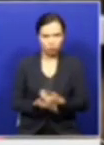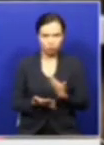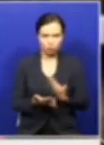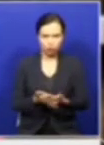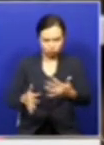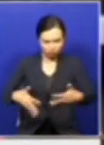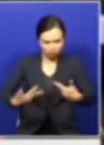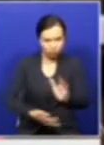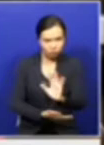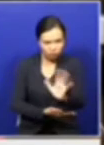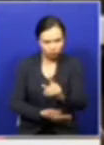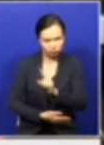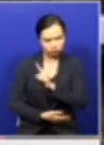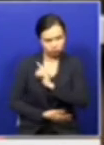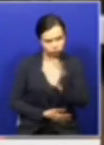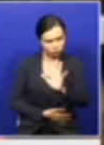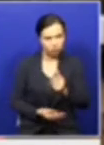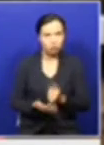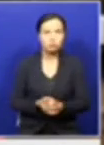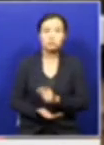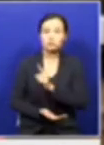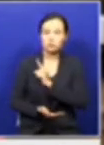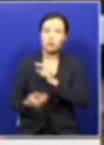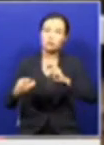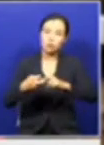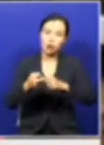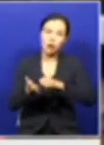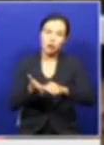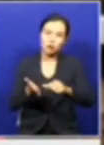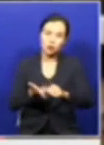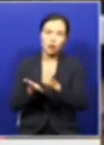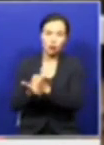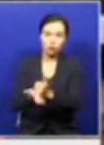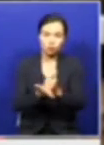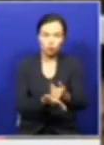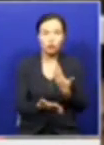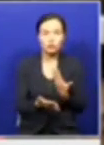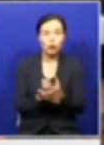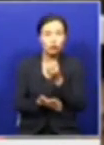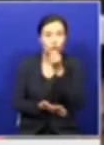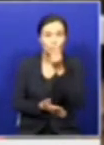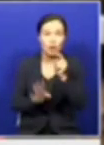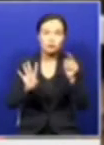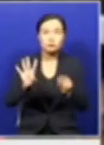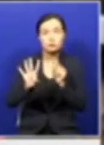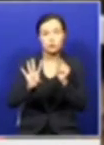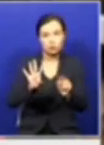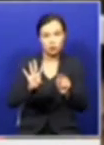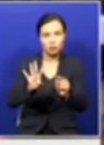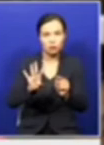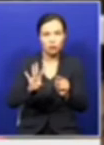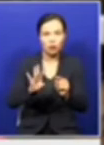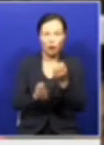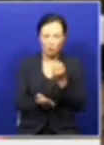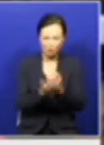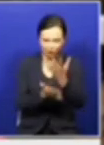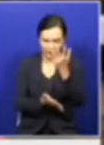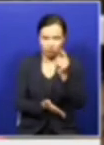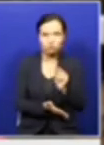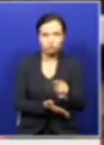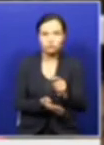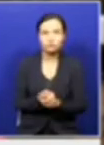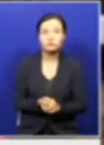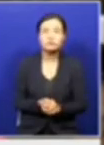ได้มีหน้าที่ในการที่จะไปแก้ไขปัญหาอัตราดอกเบี้ยร้อยละ4สูงเกินไปฉะนั้นตรง